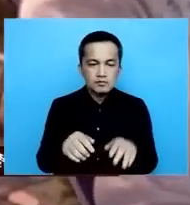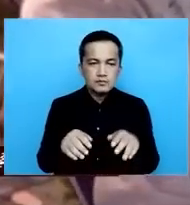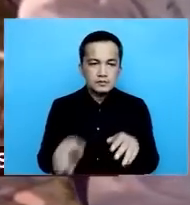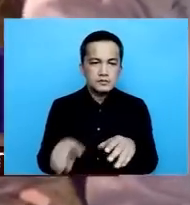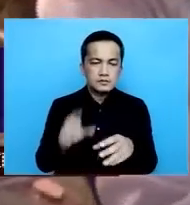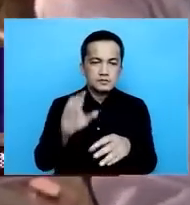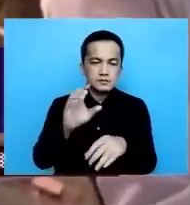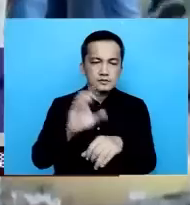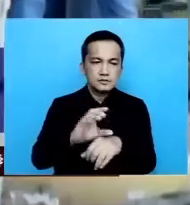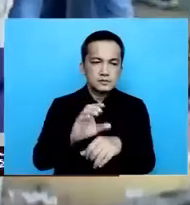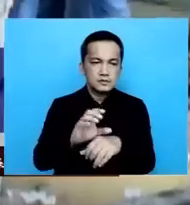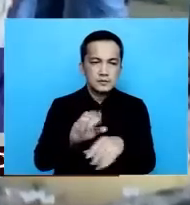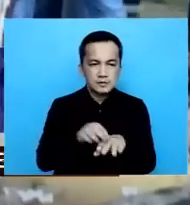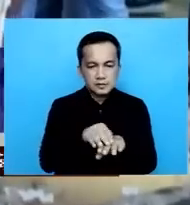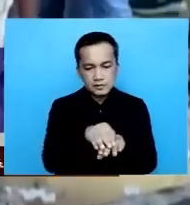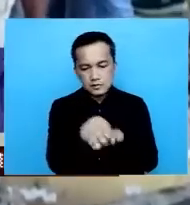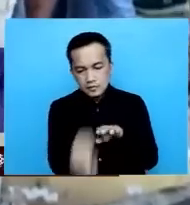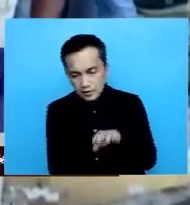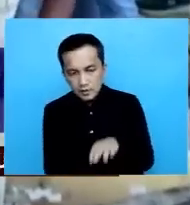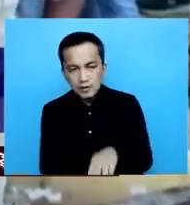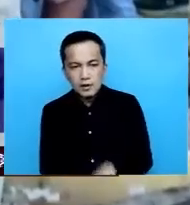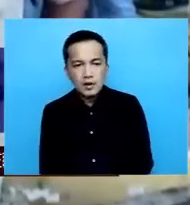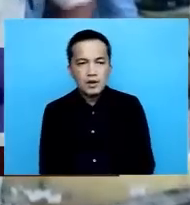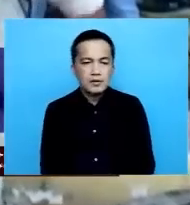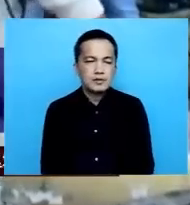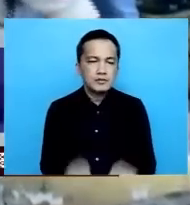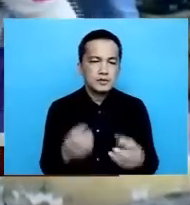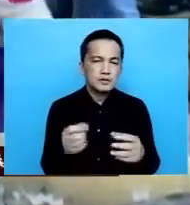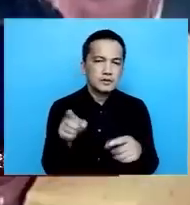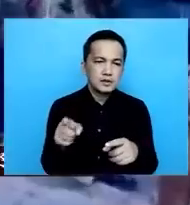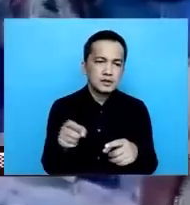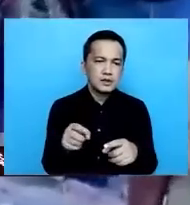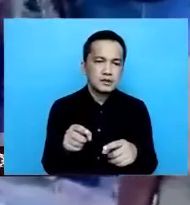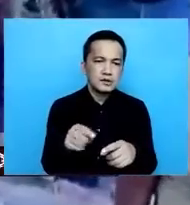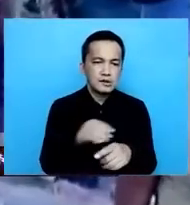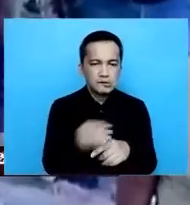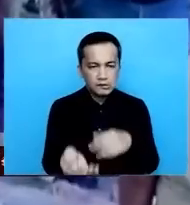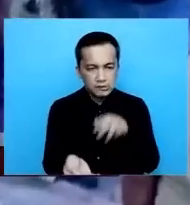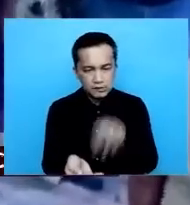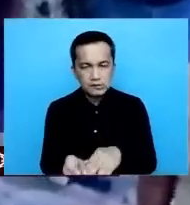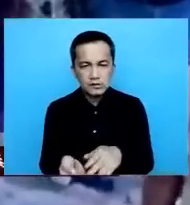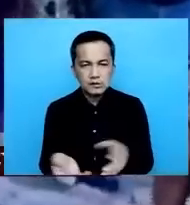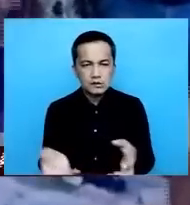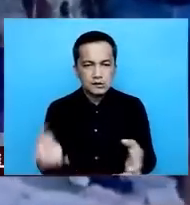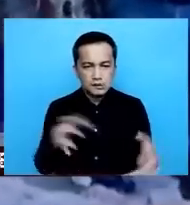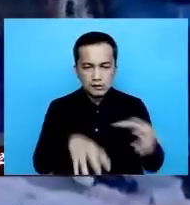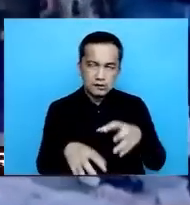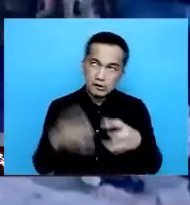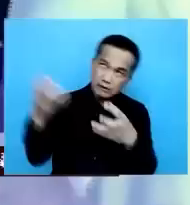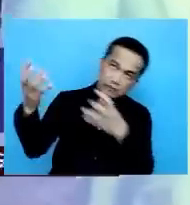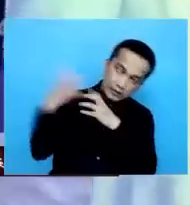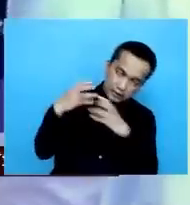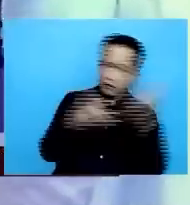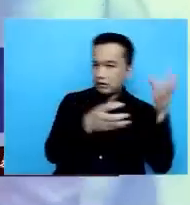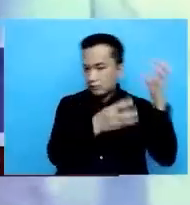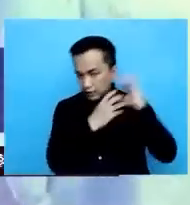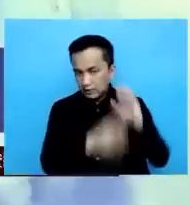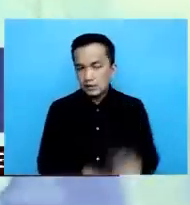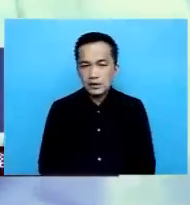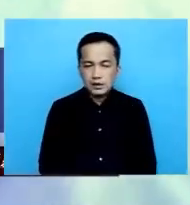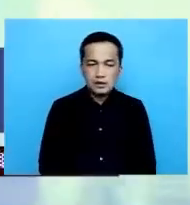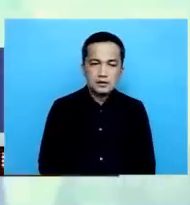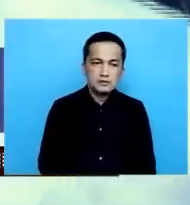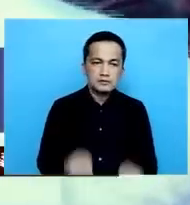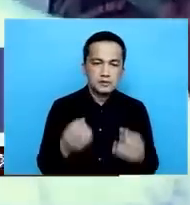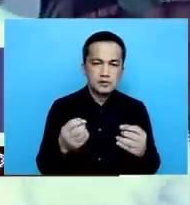kaya dumiretso ang mga biktima sa balon. Marami sa kanila ang nadagana ng mga tipak ng semento. Bukod sa mga namatay, 16 ang